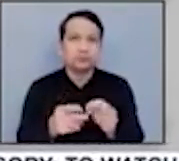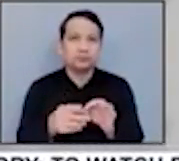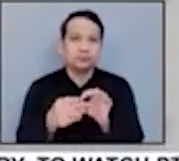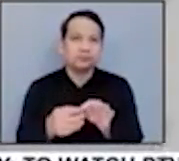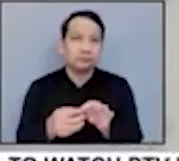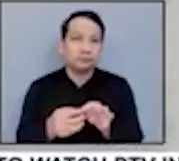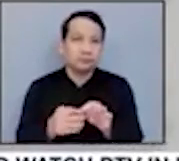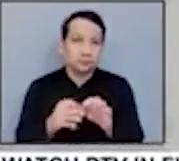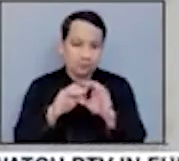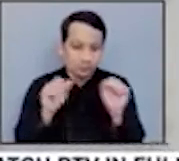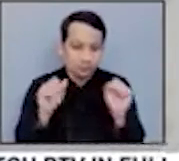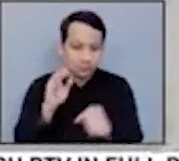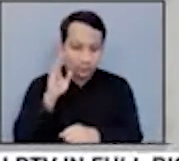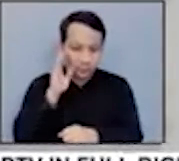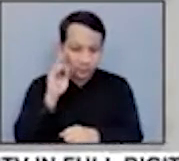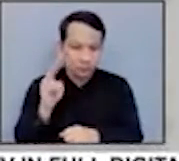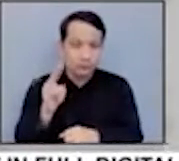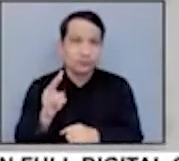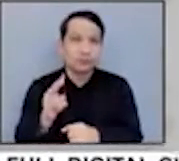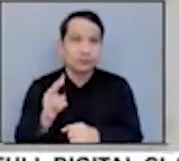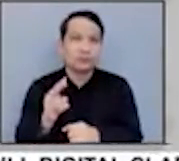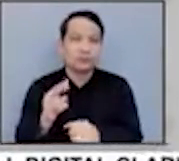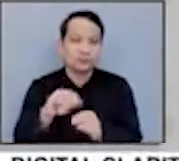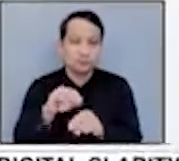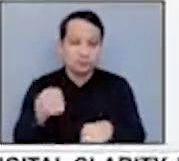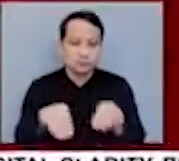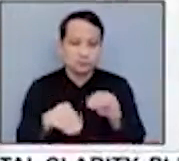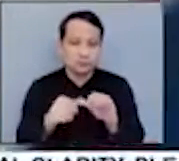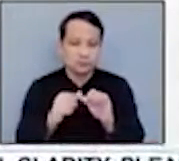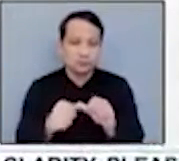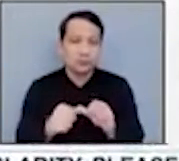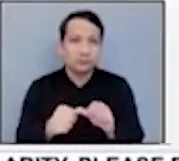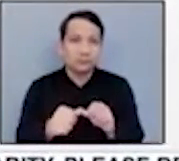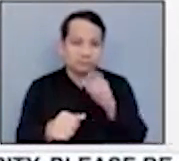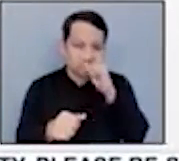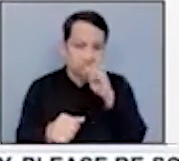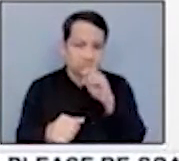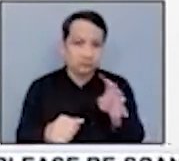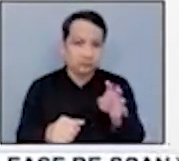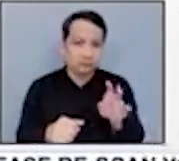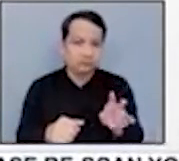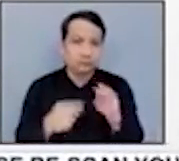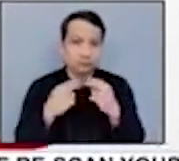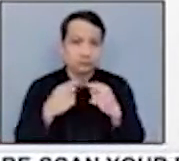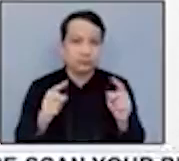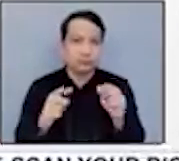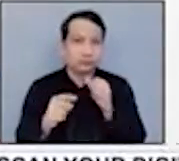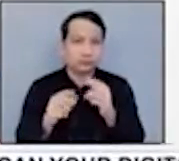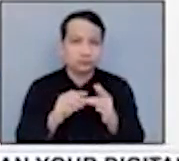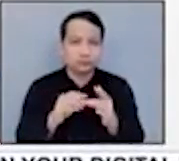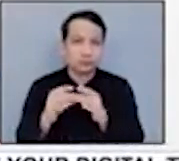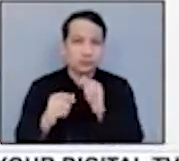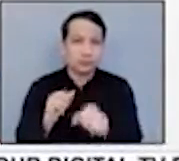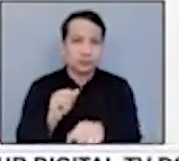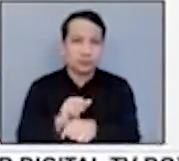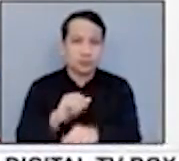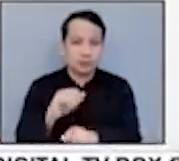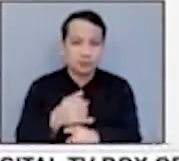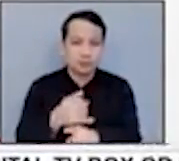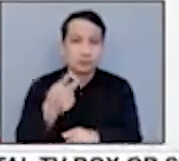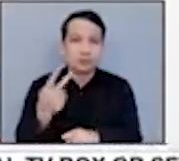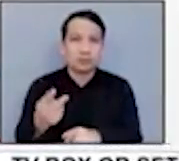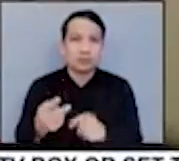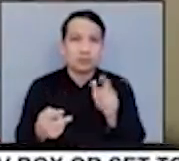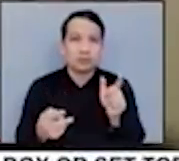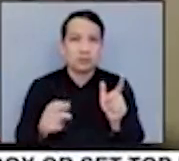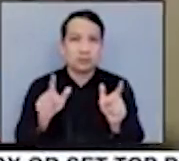Marcos Jr. na nag-aamyenda sa Proclamation No. 42, idineklarang Special Non-Working Day ang January 2, 2023, araw